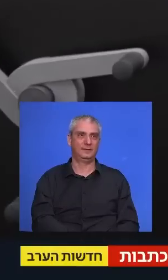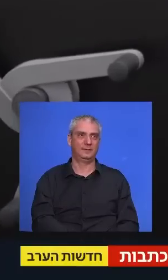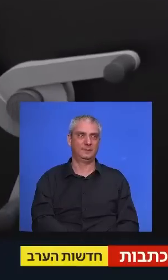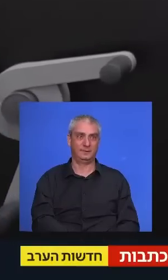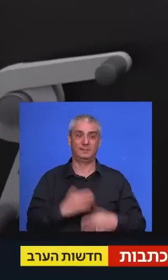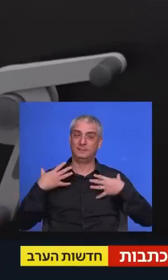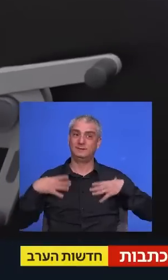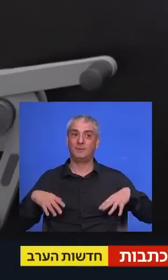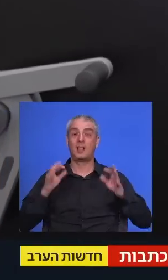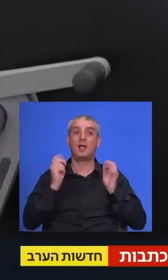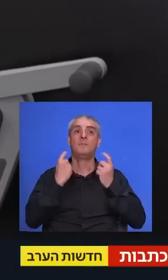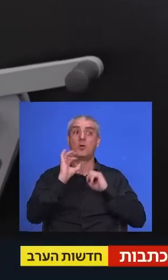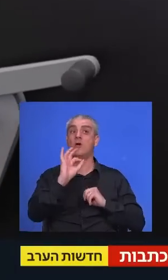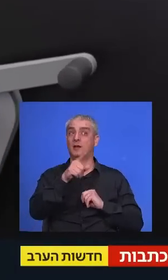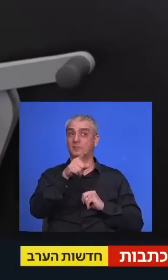השמלה המקורית